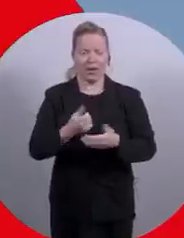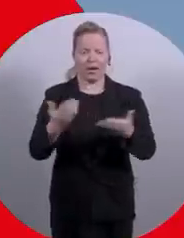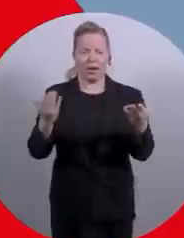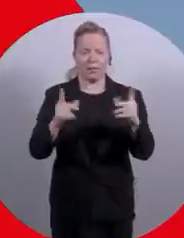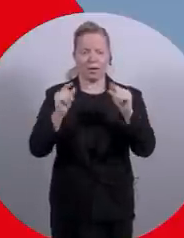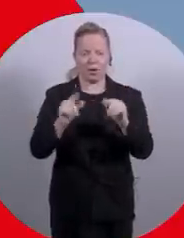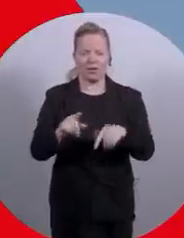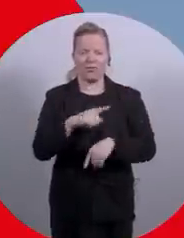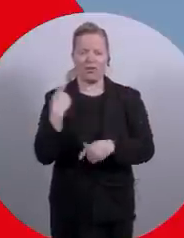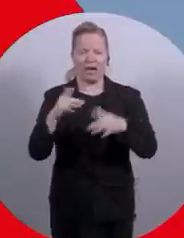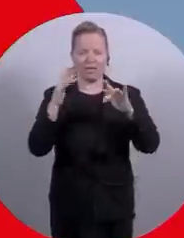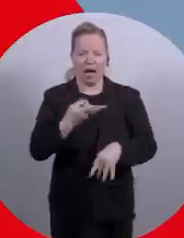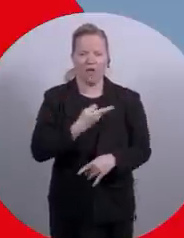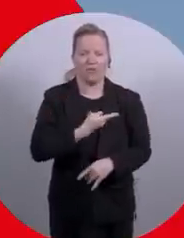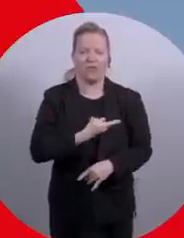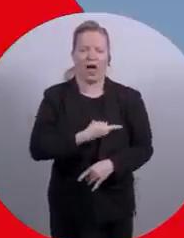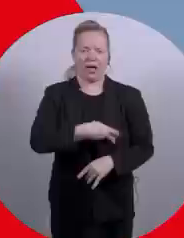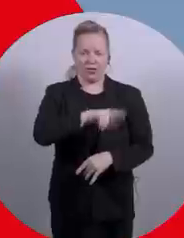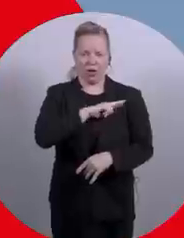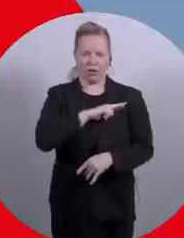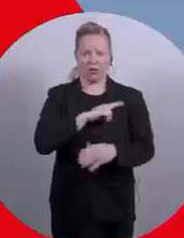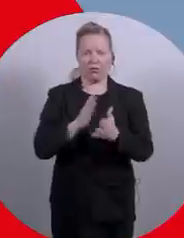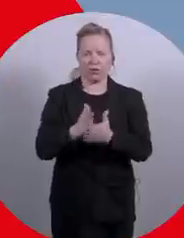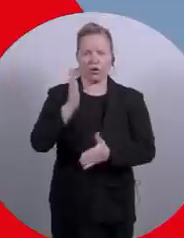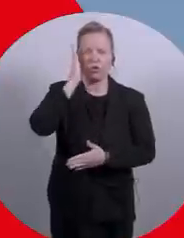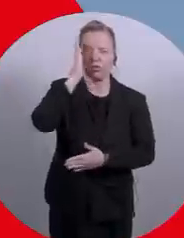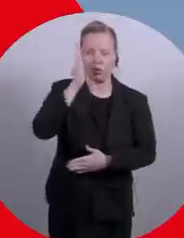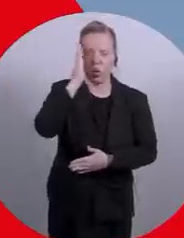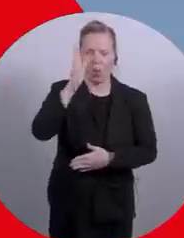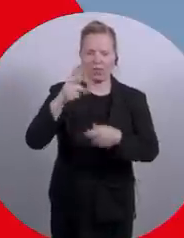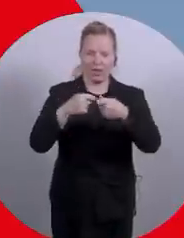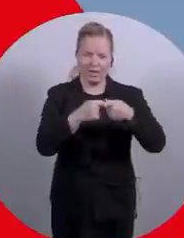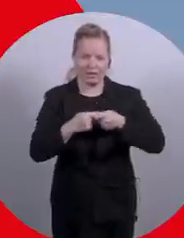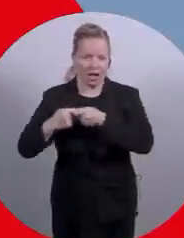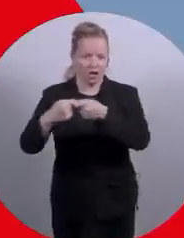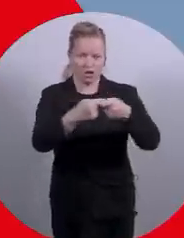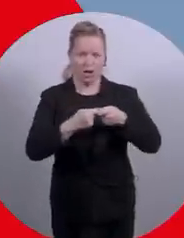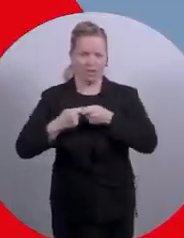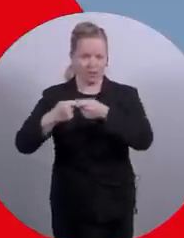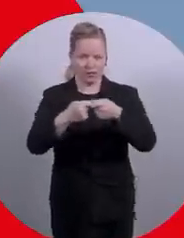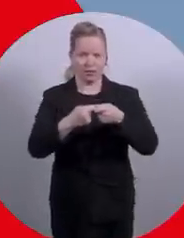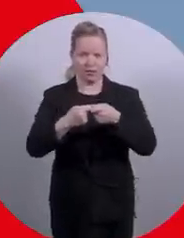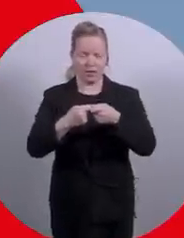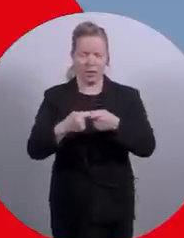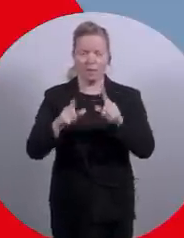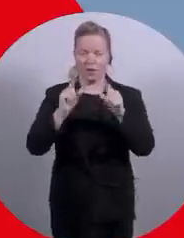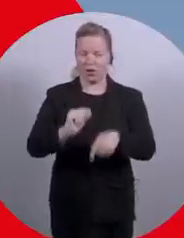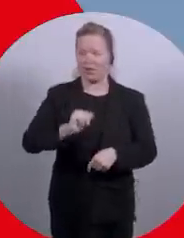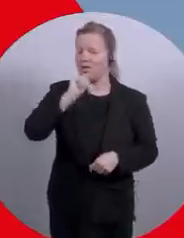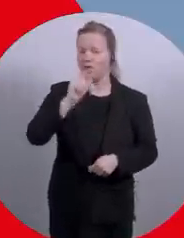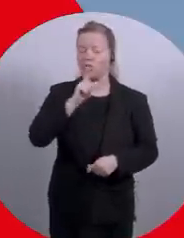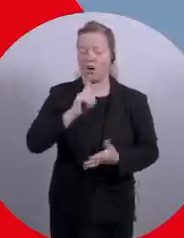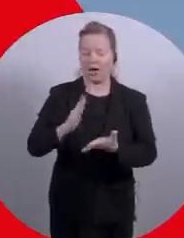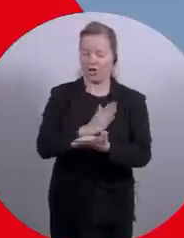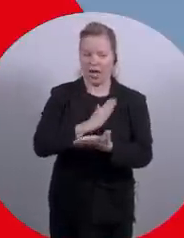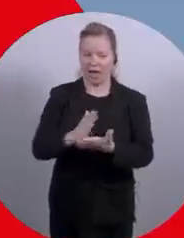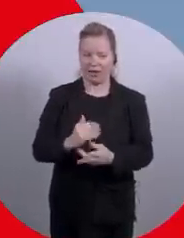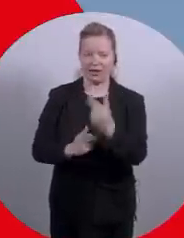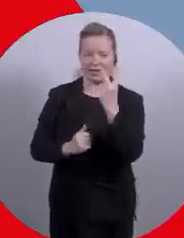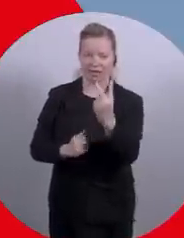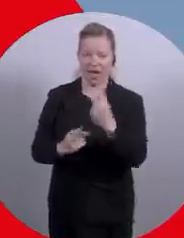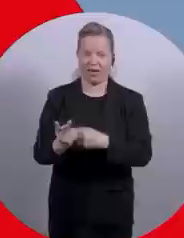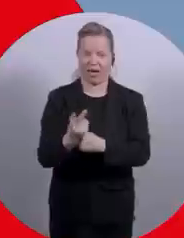hinausgehend eine Verantwortung für die Zukunft unserer Gesellschaft zu treffen wir entscheiden nicht nur zwischen zwei